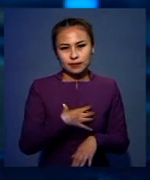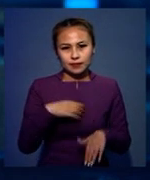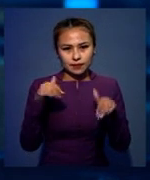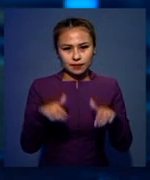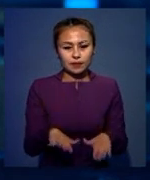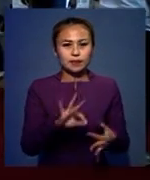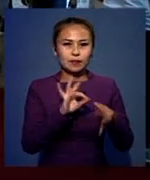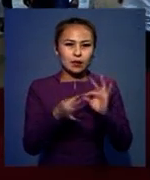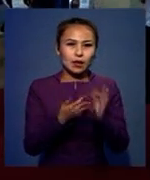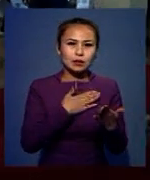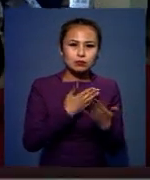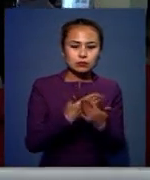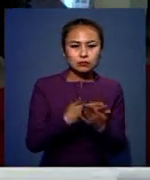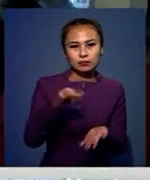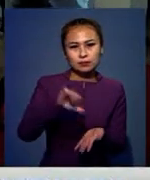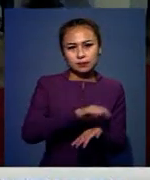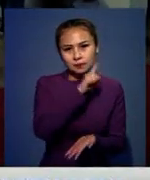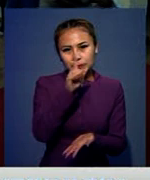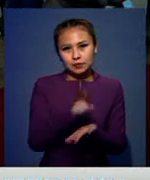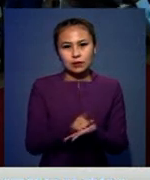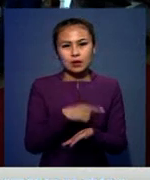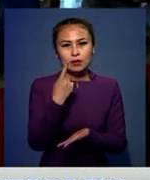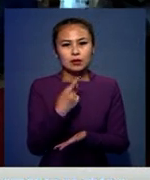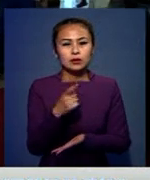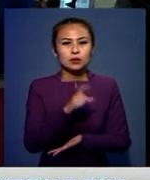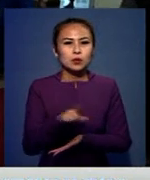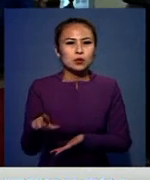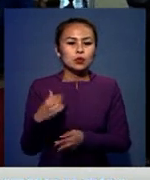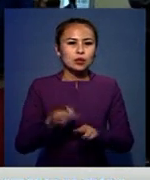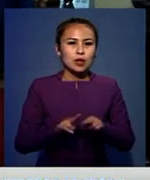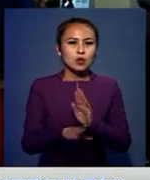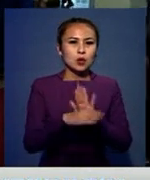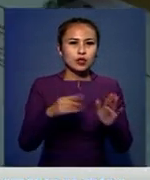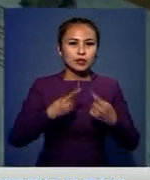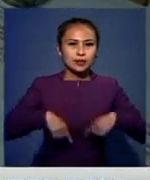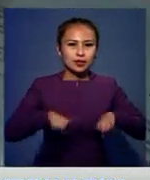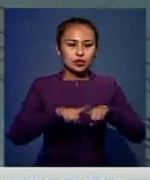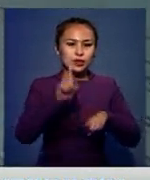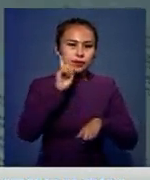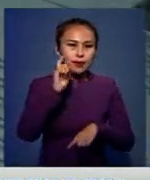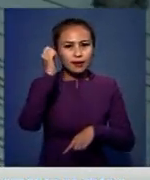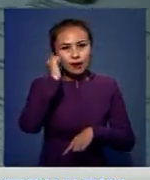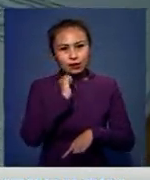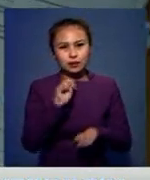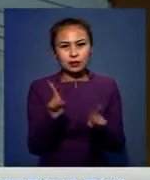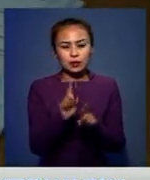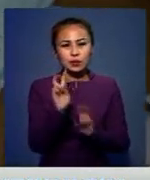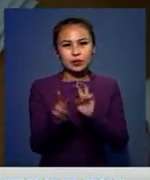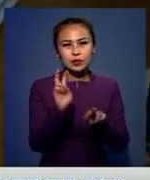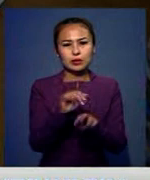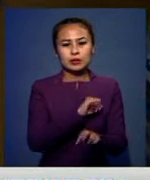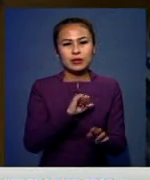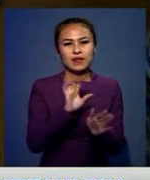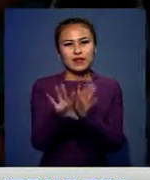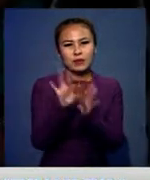зор шешімді қабылдауға атсалысу басты міндетіміз дейді өлке жұрты. Сондықтан сайлау учаскелеріне жаста кәрде келіп,